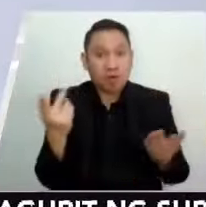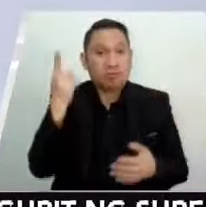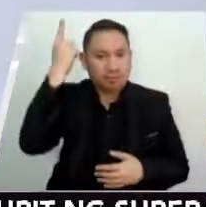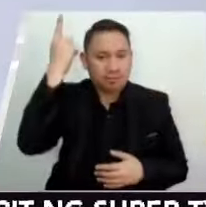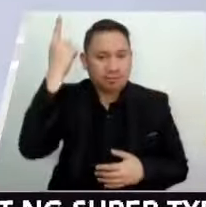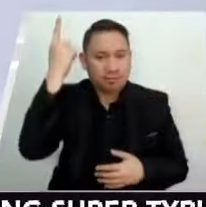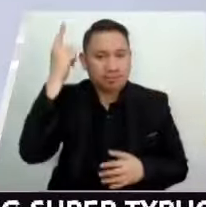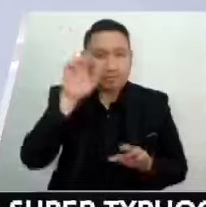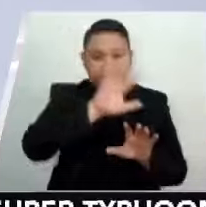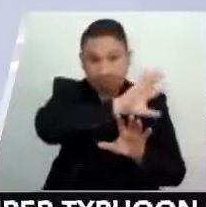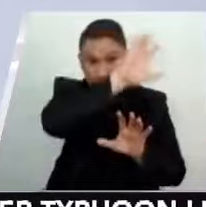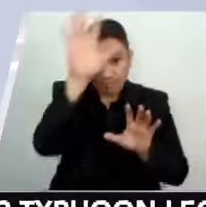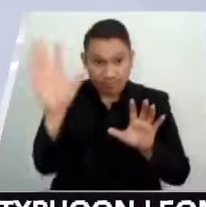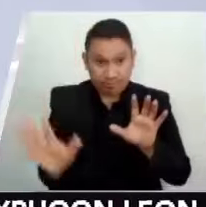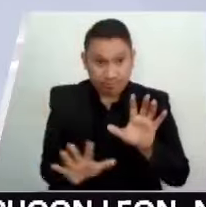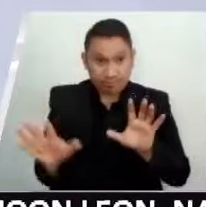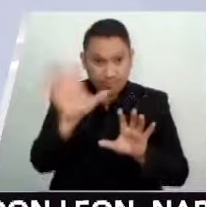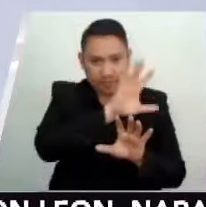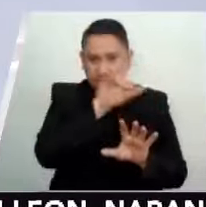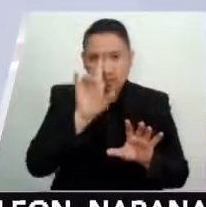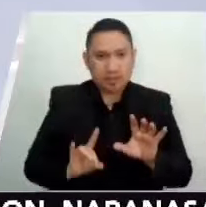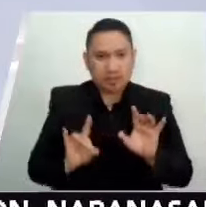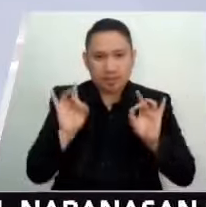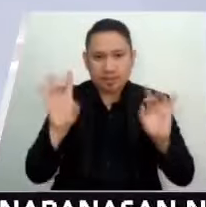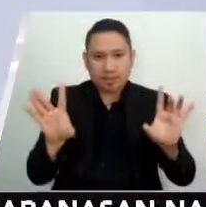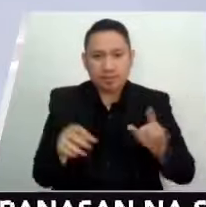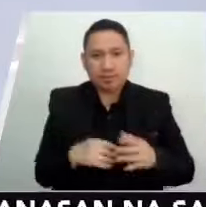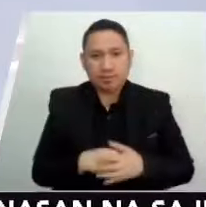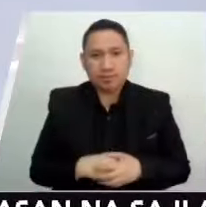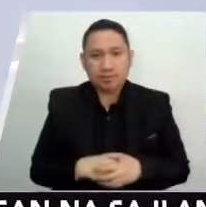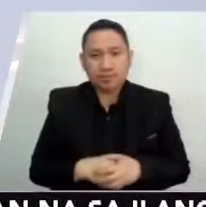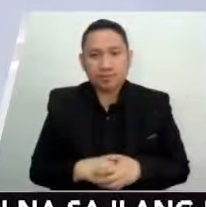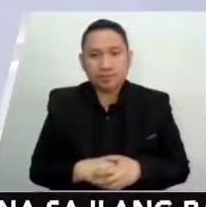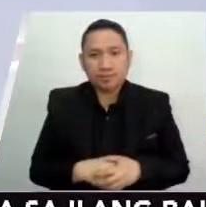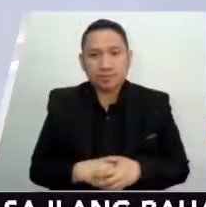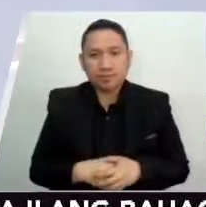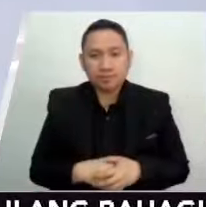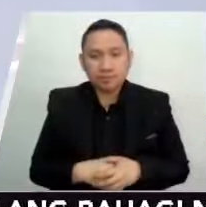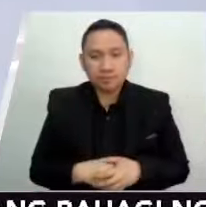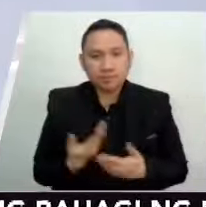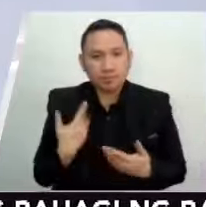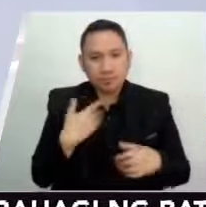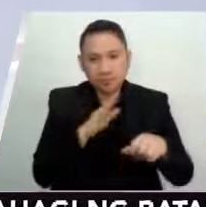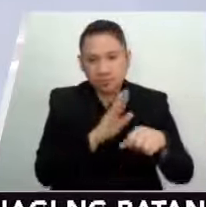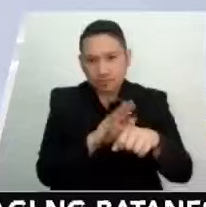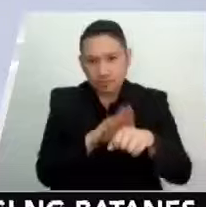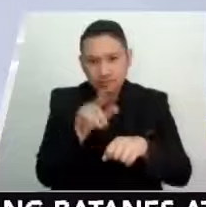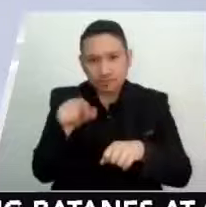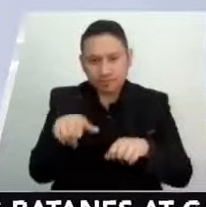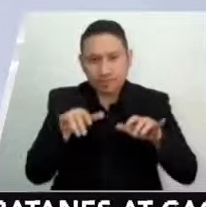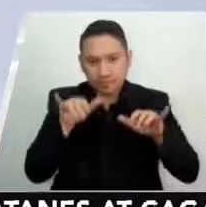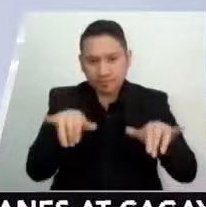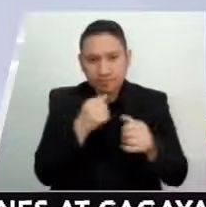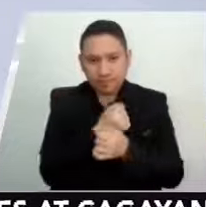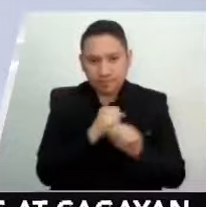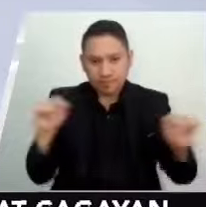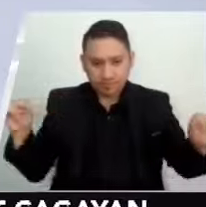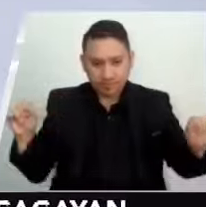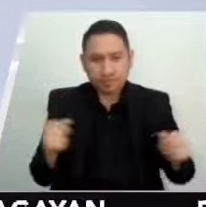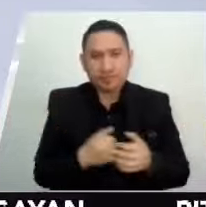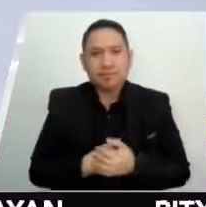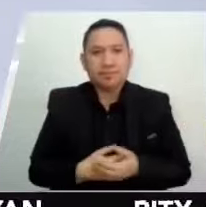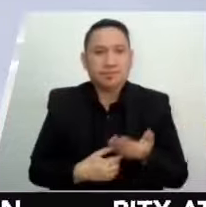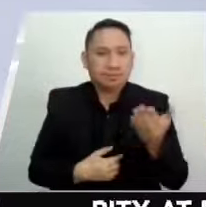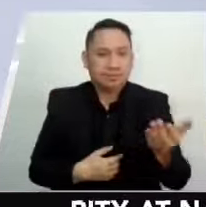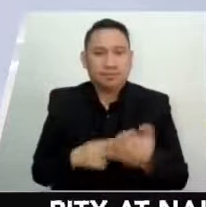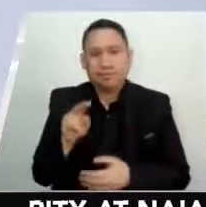at ng Aurora. Kasama na rin po dyan ang Babuyan Islands. Paalala mga kapuso, stay safe and stay updated. Ako po si